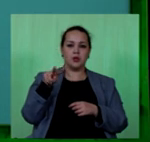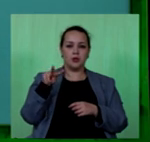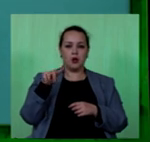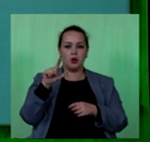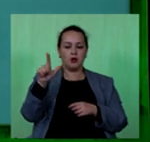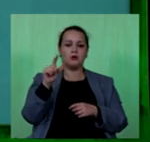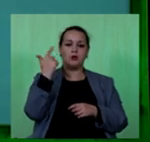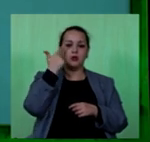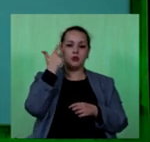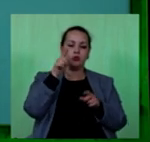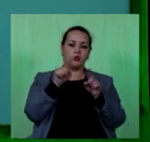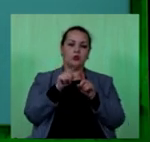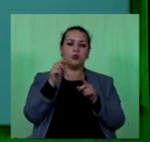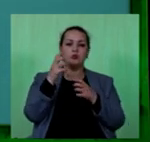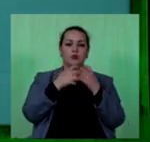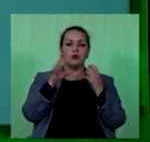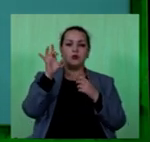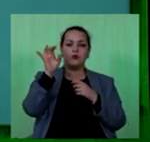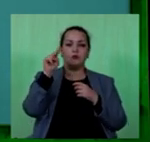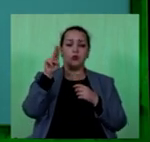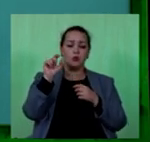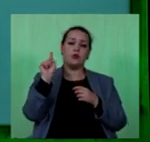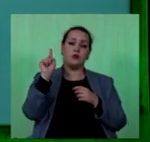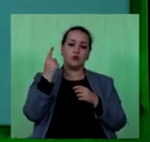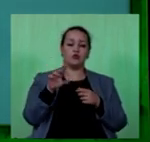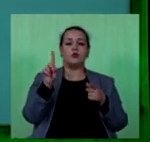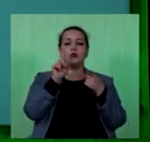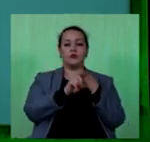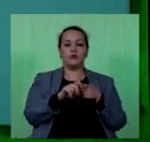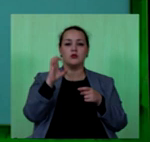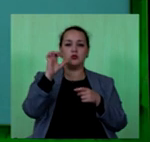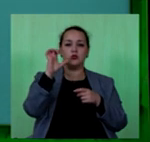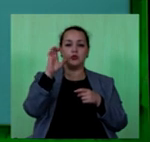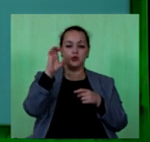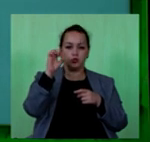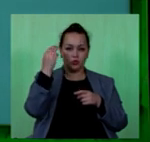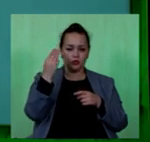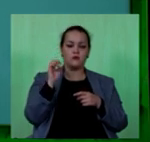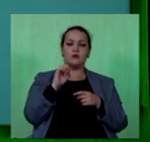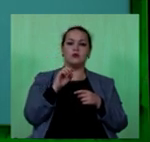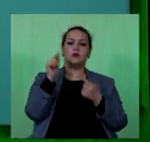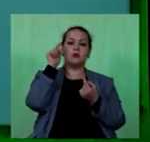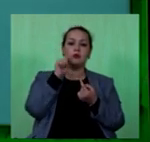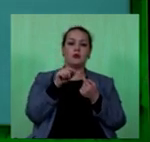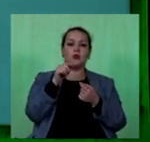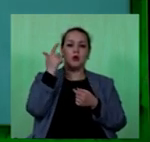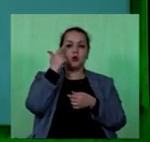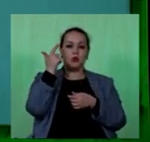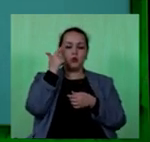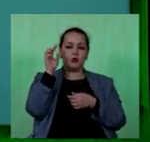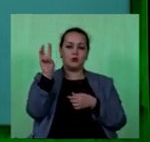среднего рода единственного числа потому что она связана с существительным подбираем антоним голубое антоним